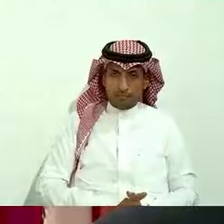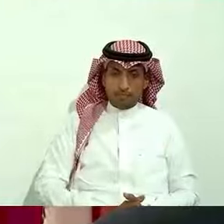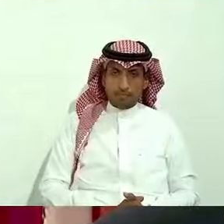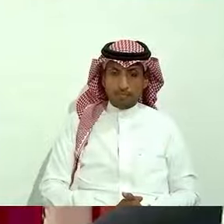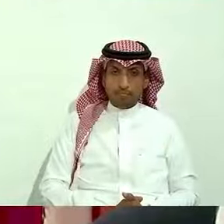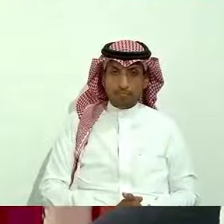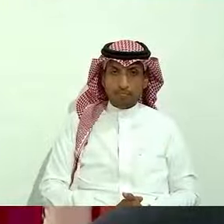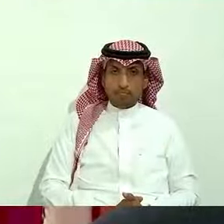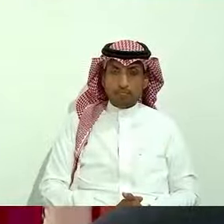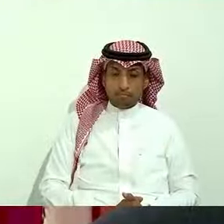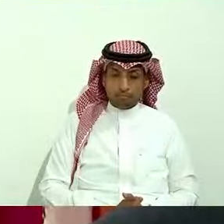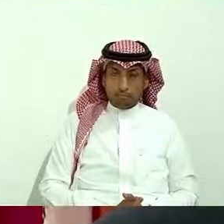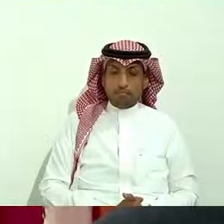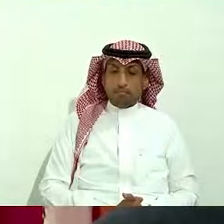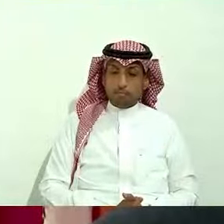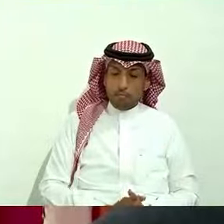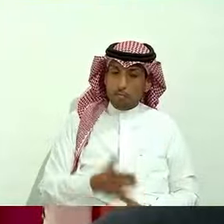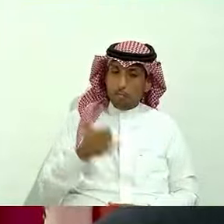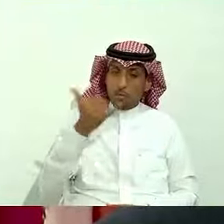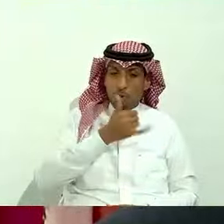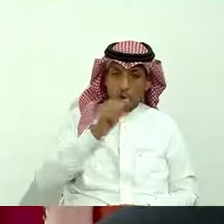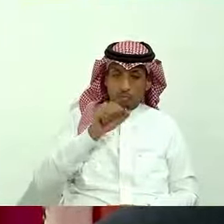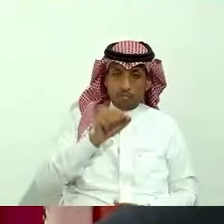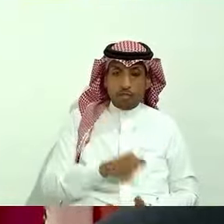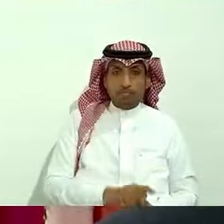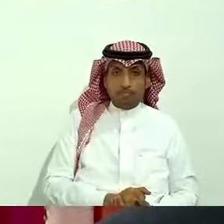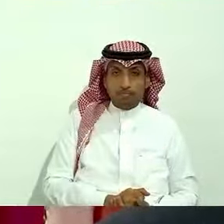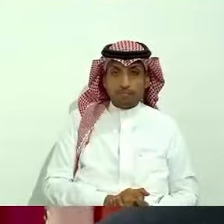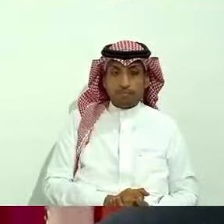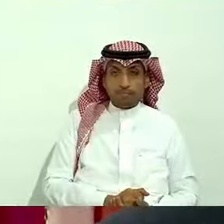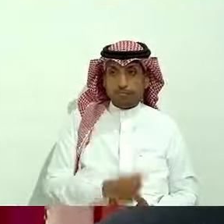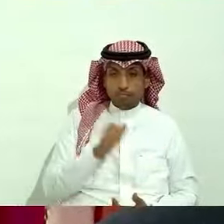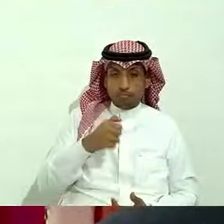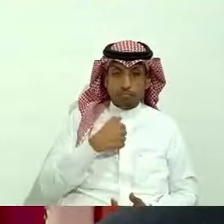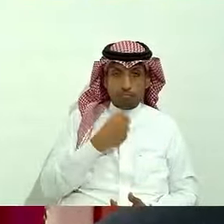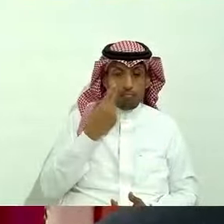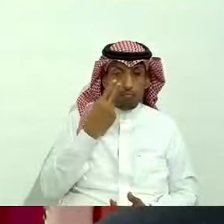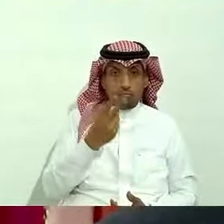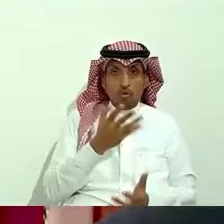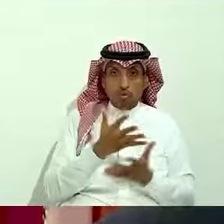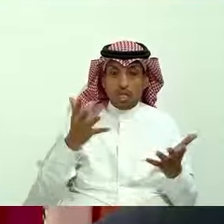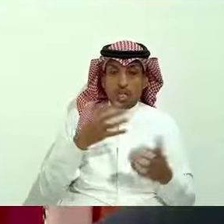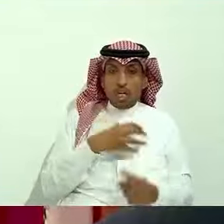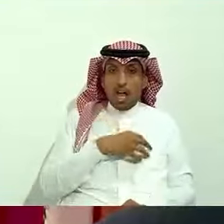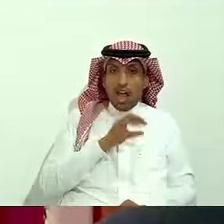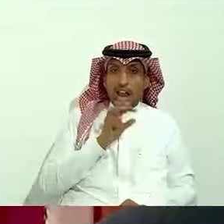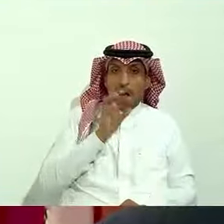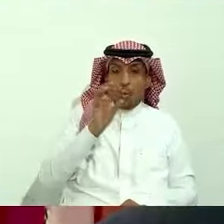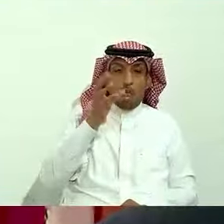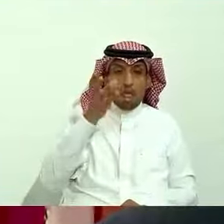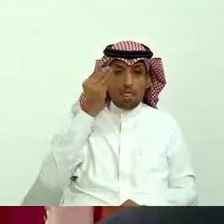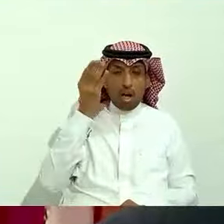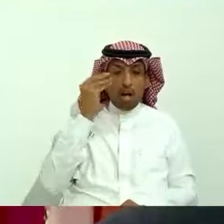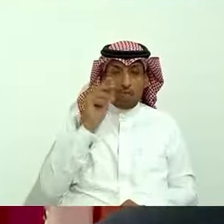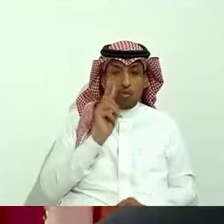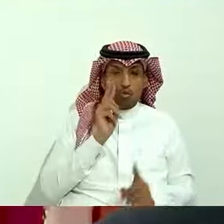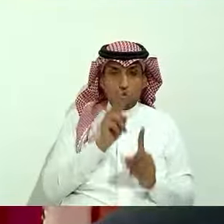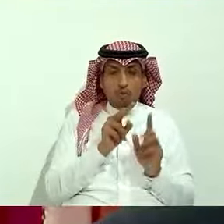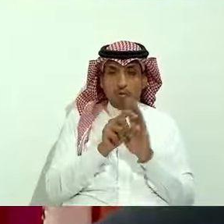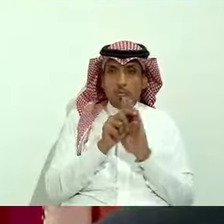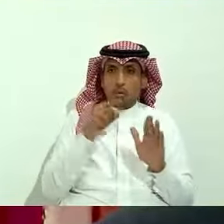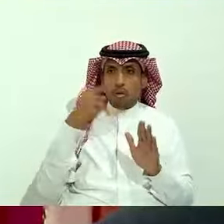شيء جدا مهم، أتفق معك تماما. أعتقد الكثير من الناس يمكن تشوف الهوية الثقافية لو نتكلم عن الإرث يشوفون أنه